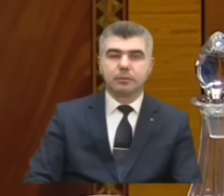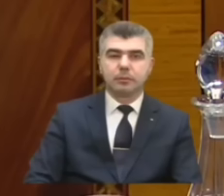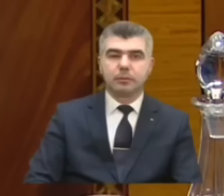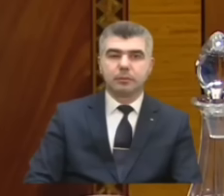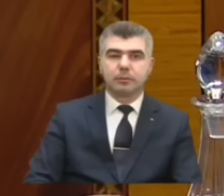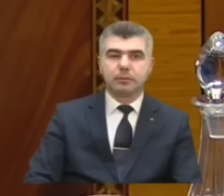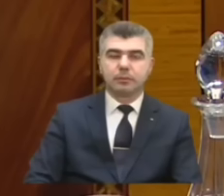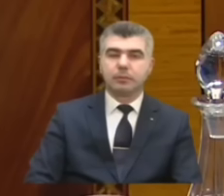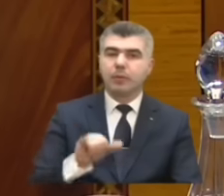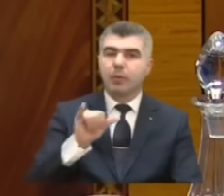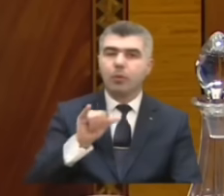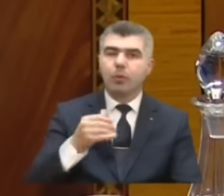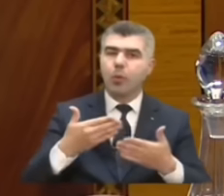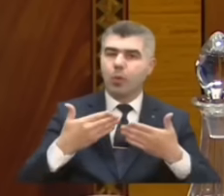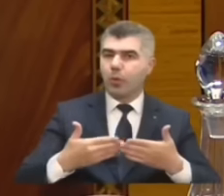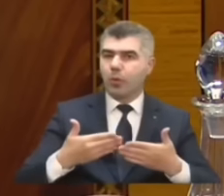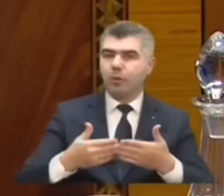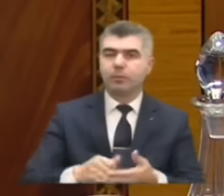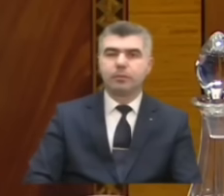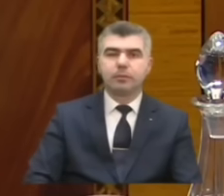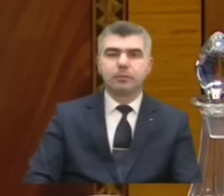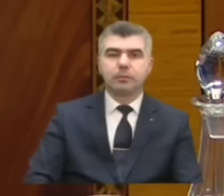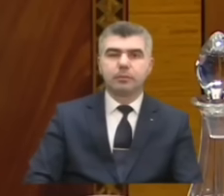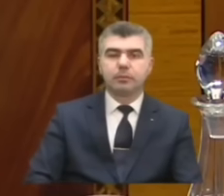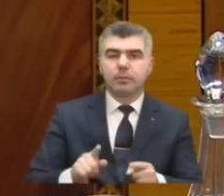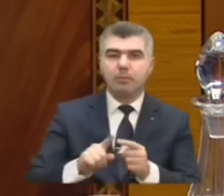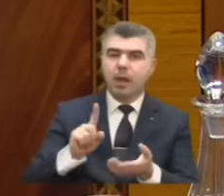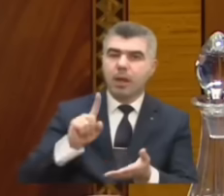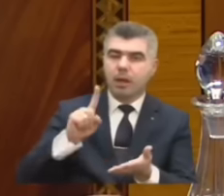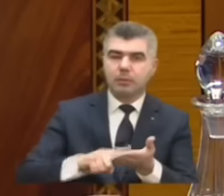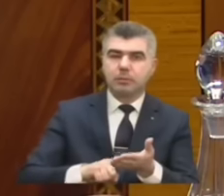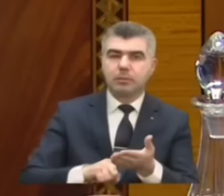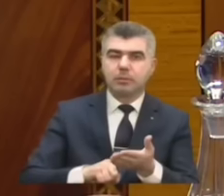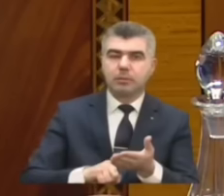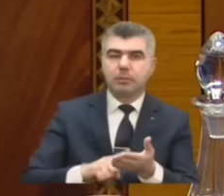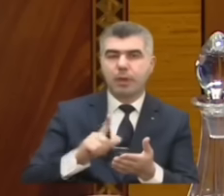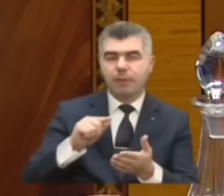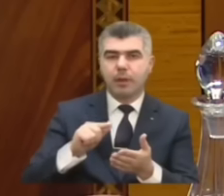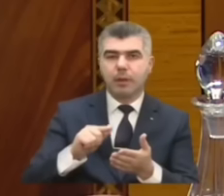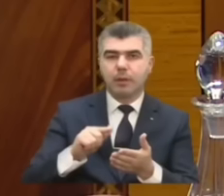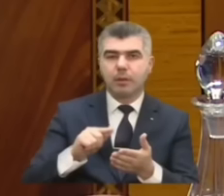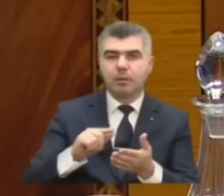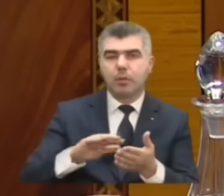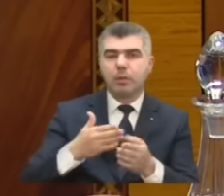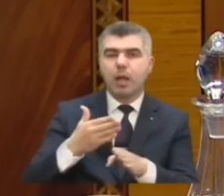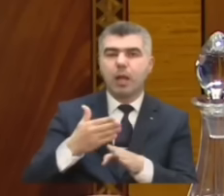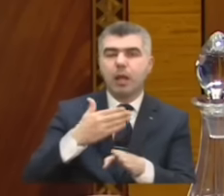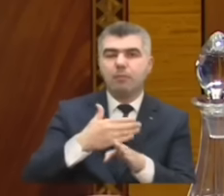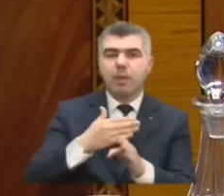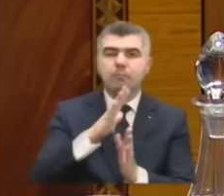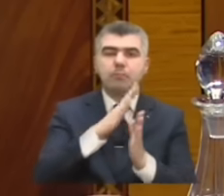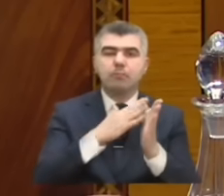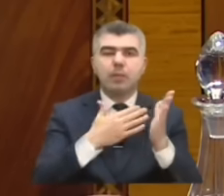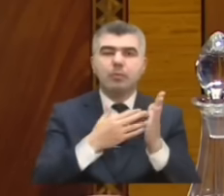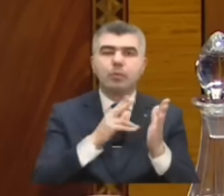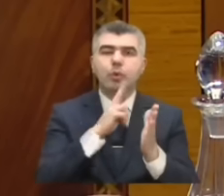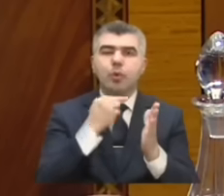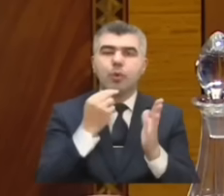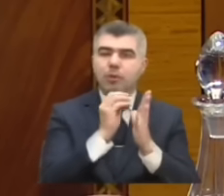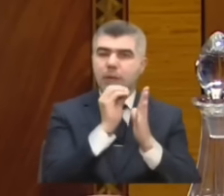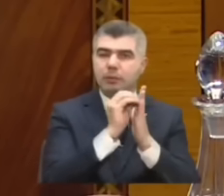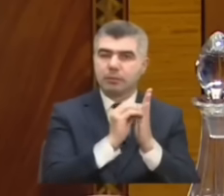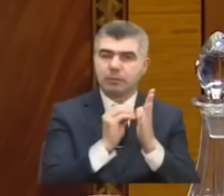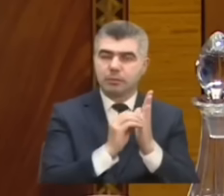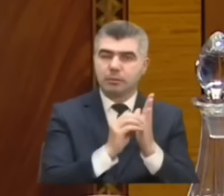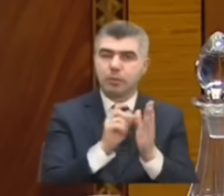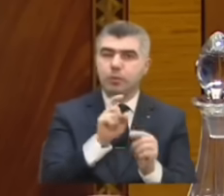أين نحن اليوم بالالتزامات التي قطعتموها على أنفسكم في البرامج الحكومة؟ هذا